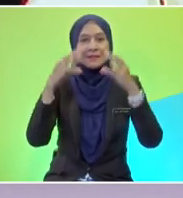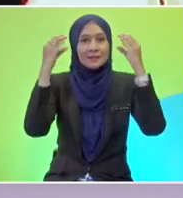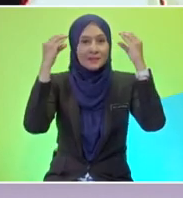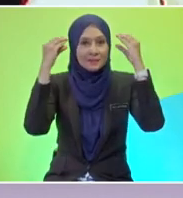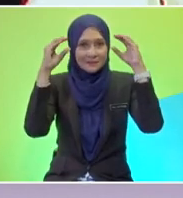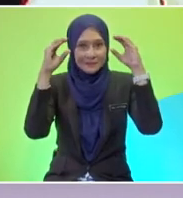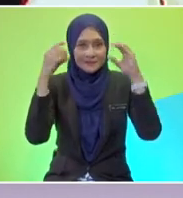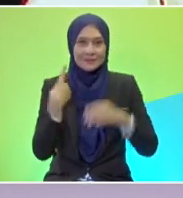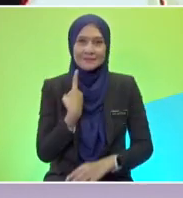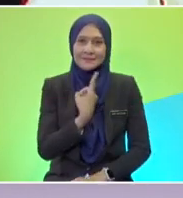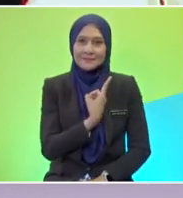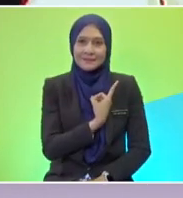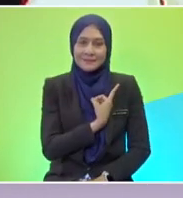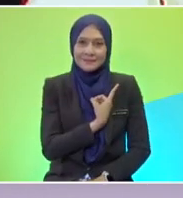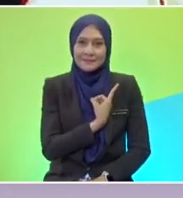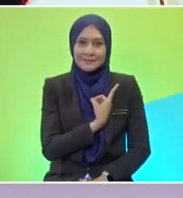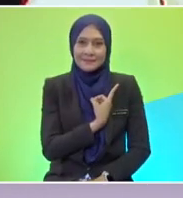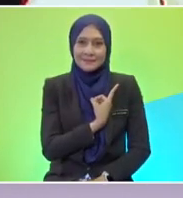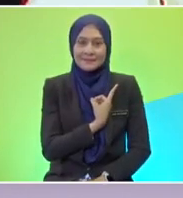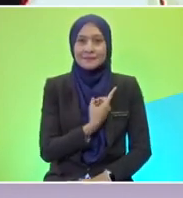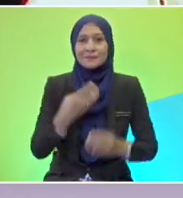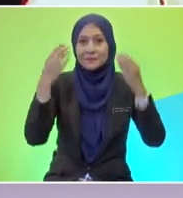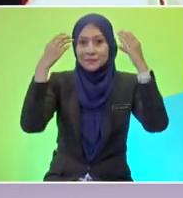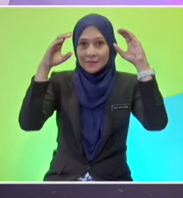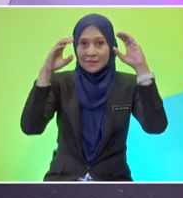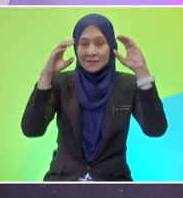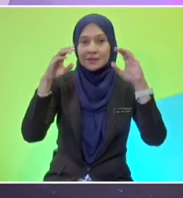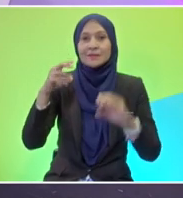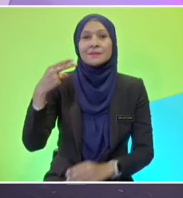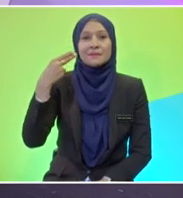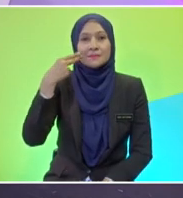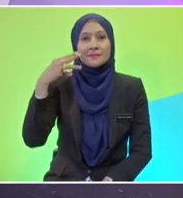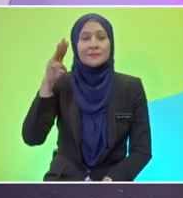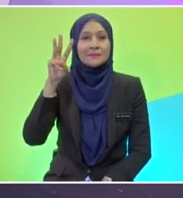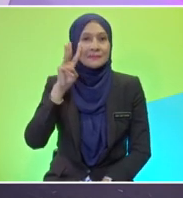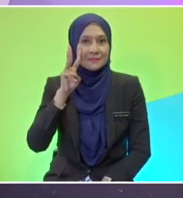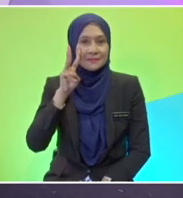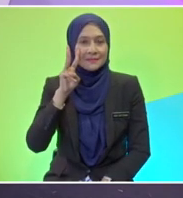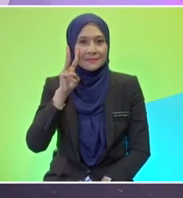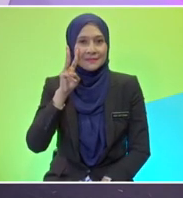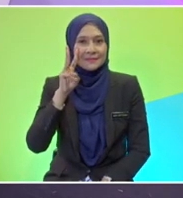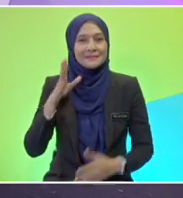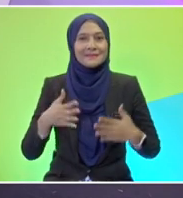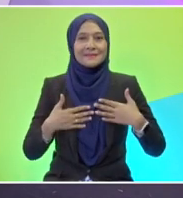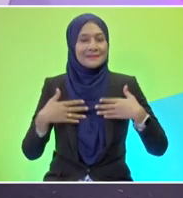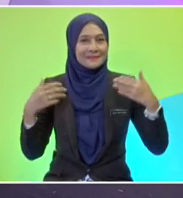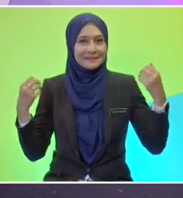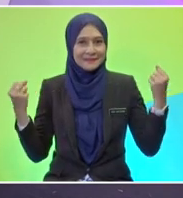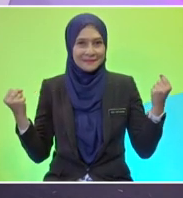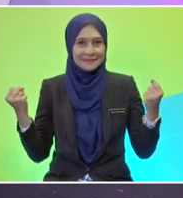sedang telah pun melihat profil beliau, iaitu Cikgu Wani. Cikgu, apa khabar? Sihat, Kak Fika.